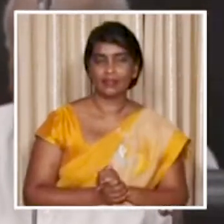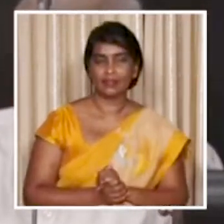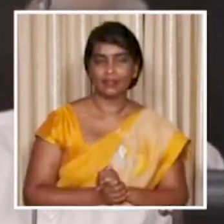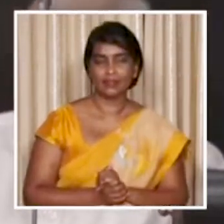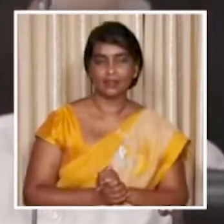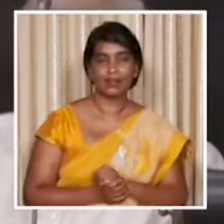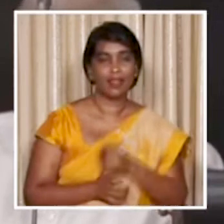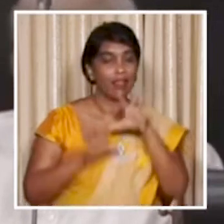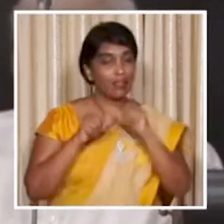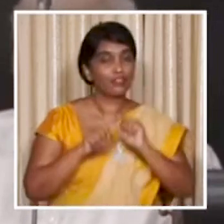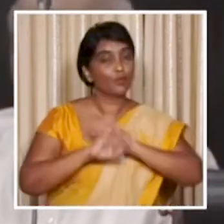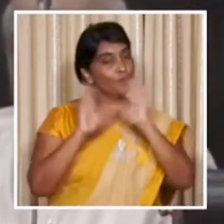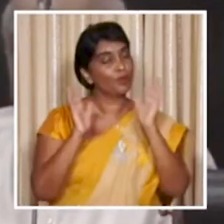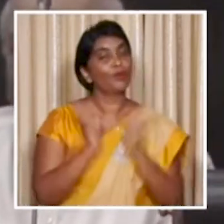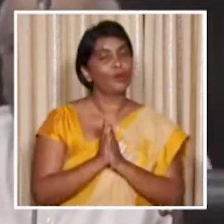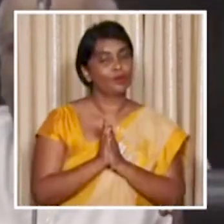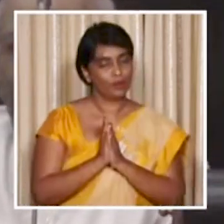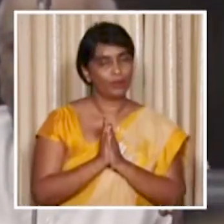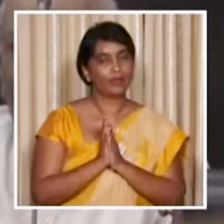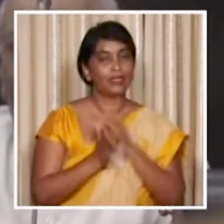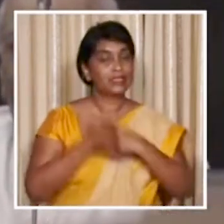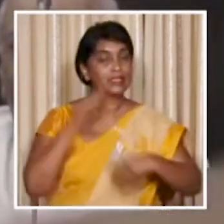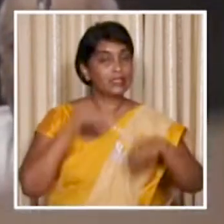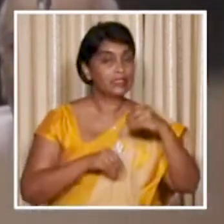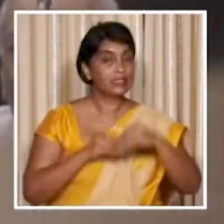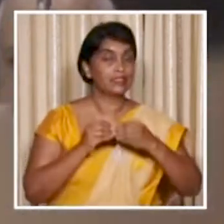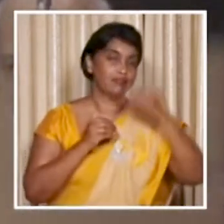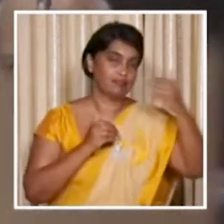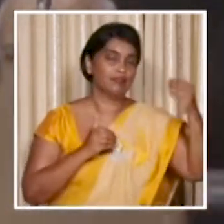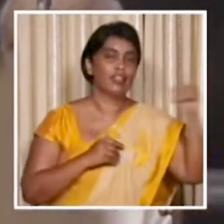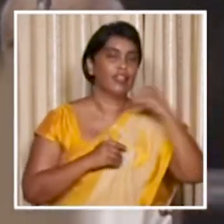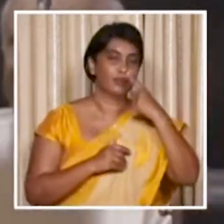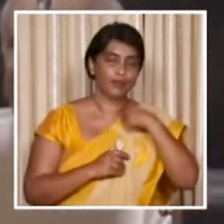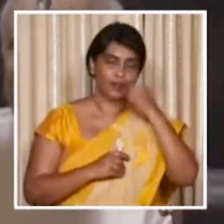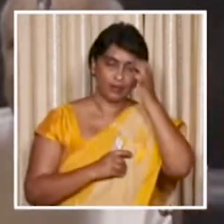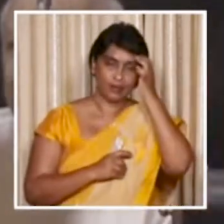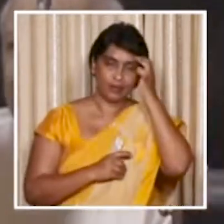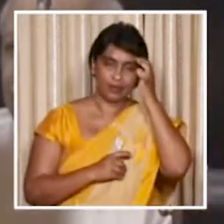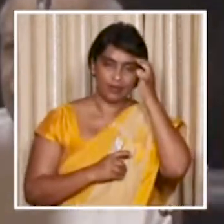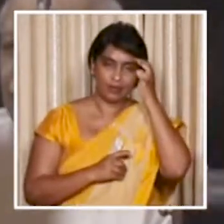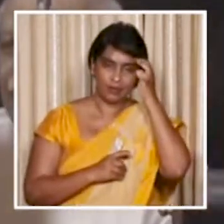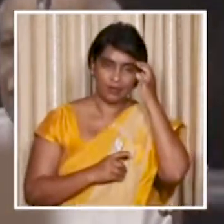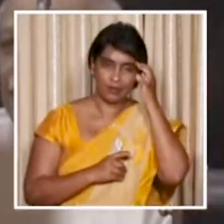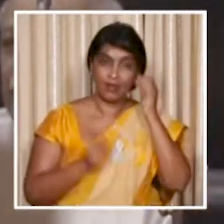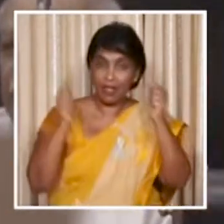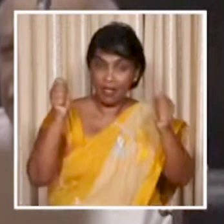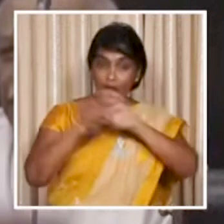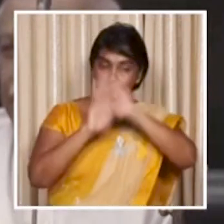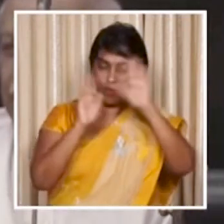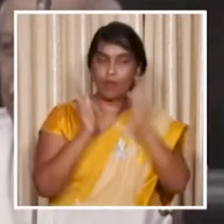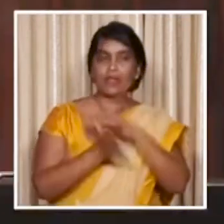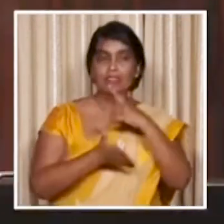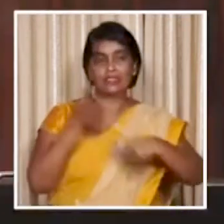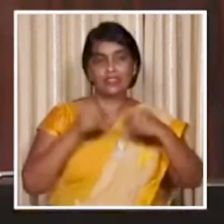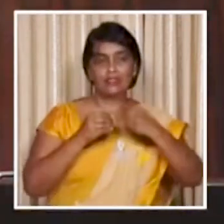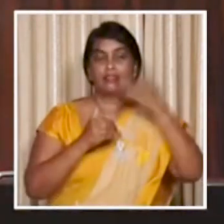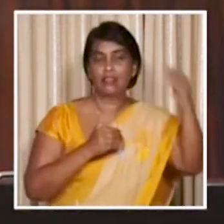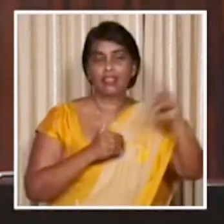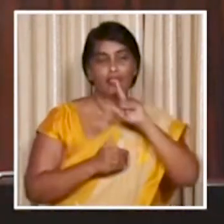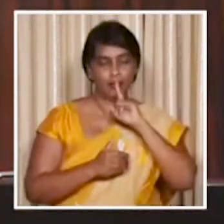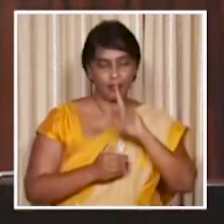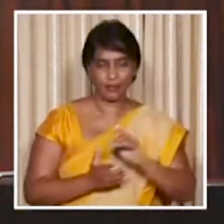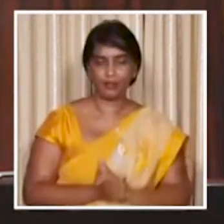මේ අල්ලගෙන ඉන්න හැම එක්කෙනාම ඡන්දේ කල් දාන්න කිව්වා. මේ මේක ඇල්ලුවේ හැම එක්කෙනාම ඡන්දේ කල් දාන්න කිව්වා.